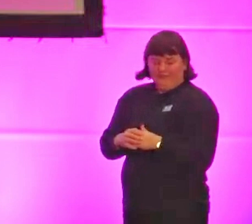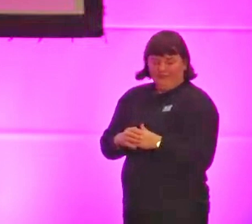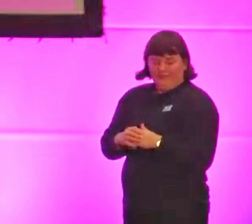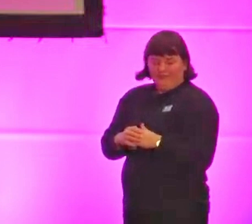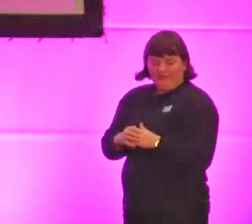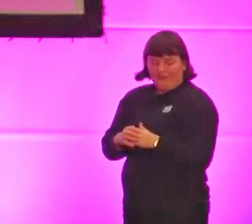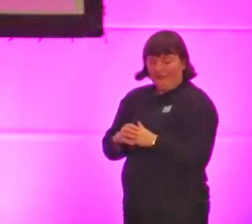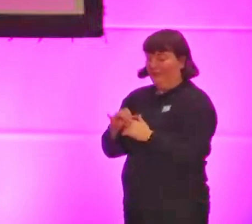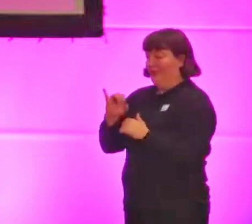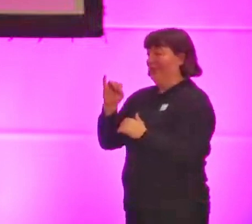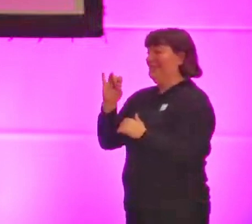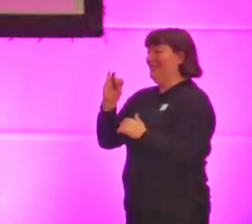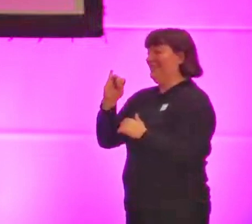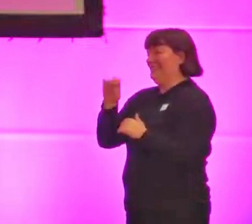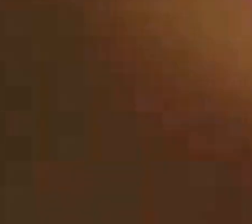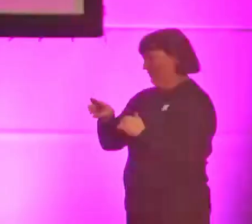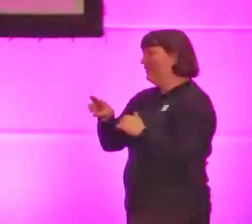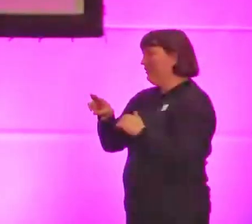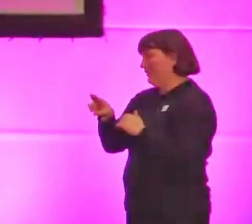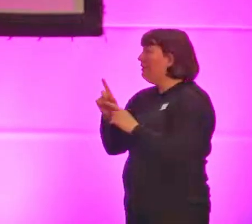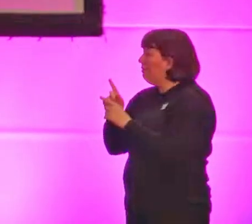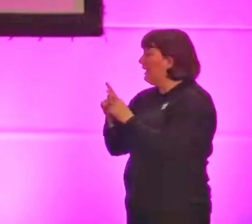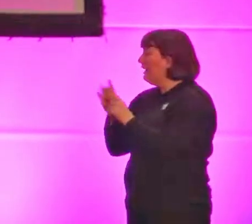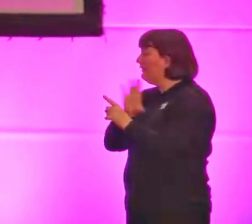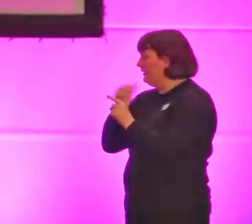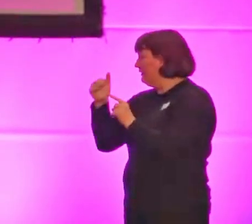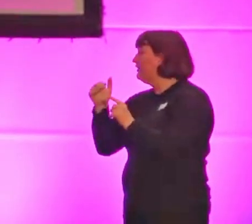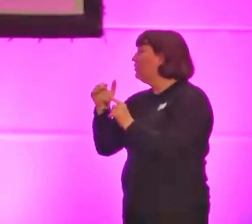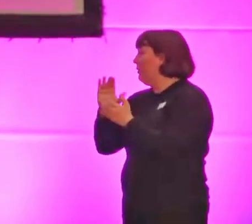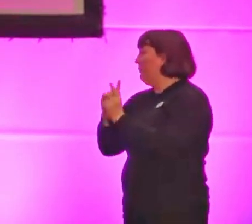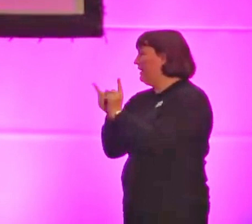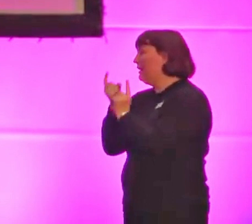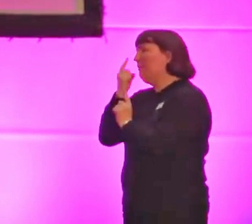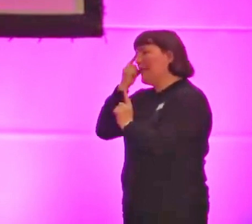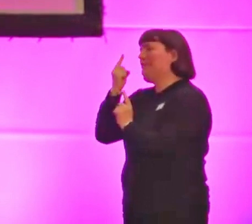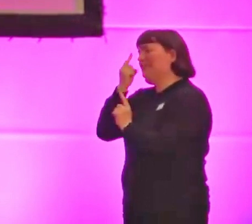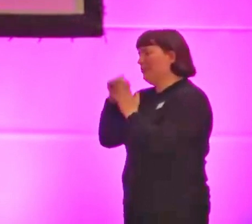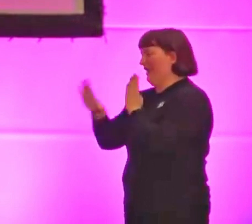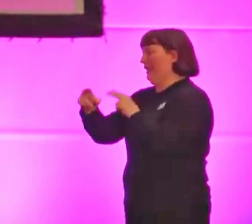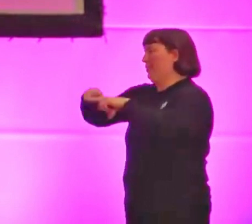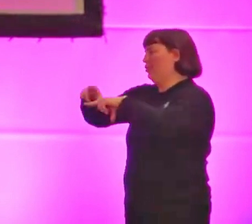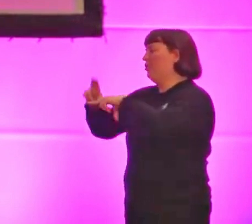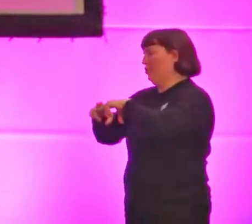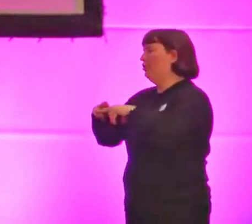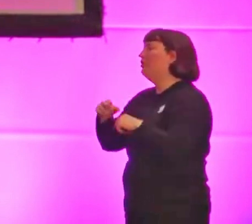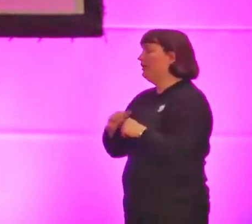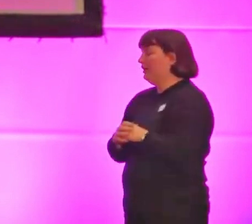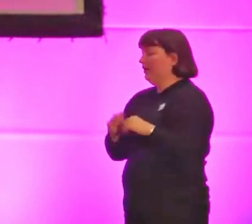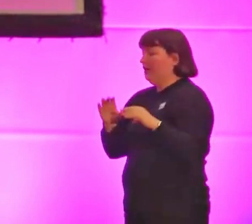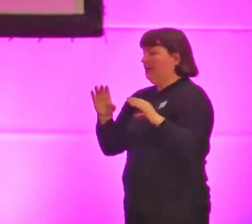För han kunde mycket väl ha en hel av de skäliga misstänkta personerna med tanke på hans position. Ja,